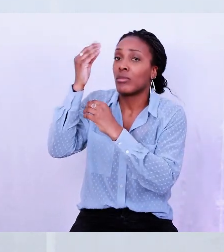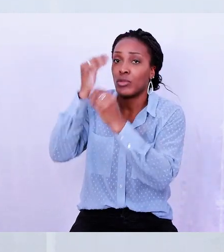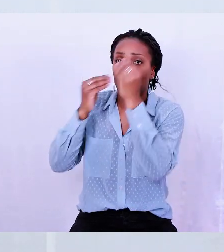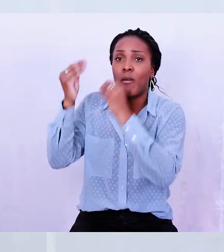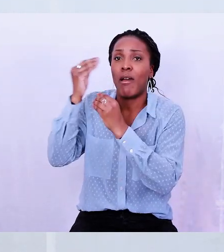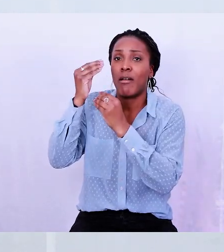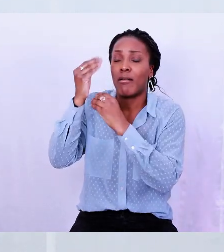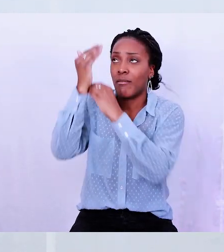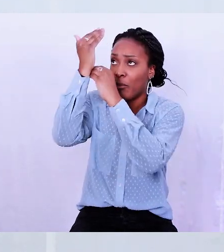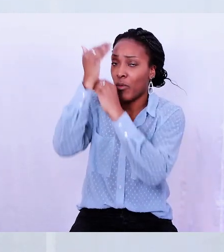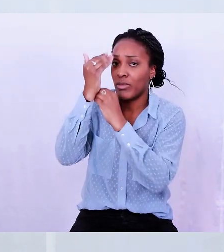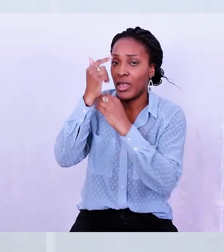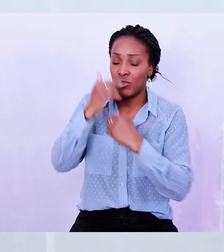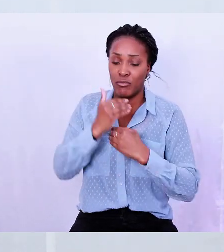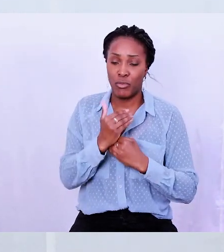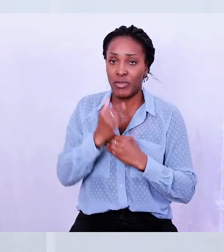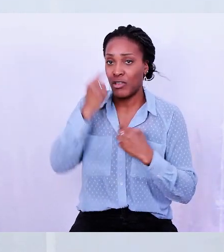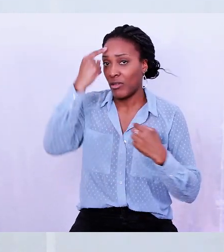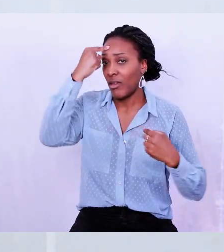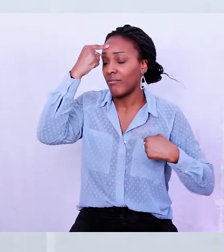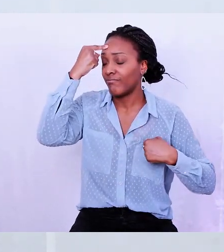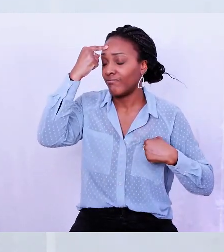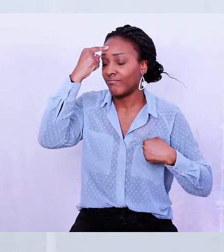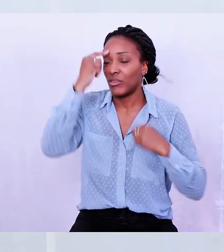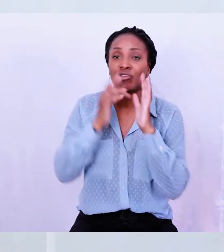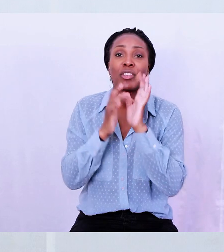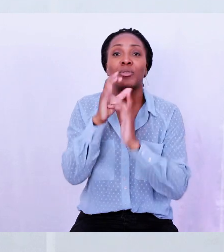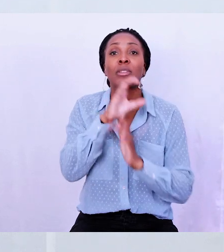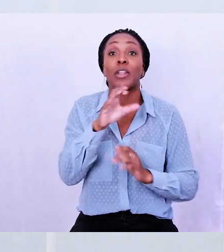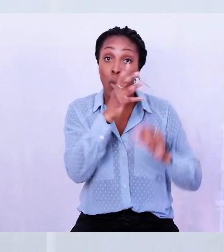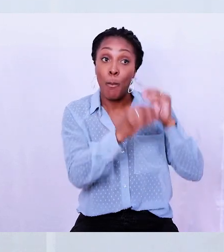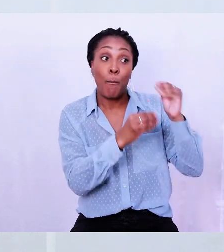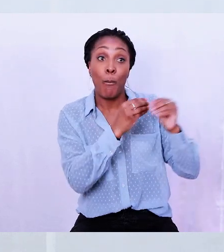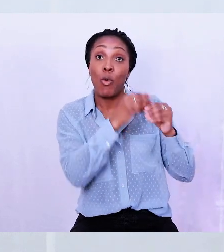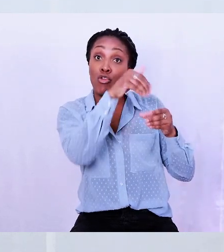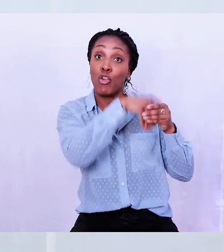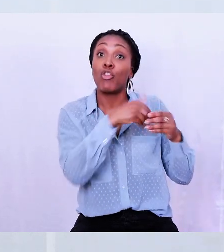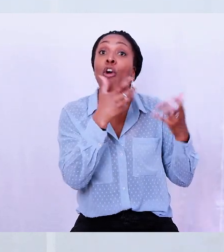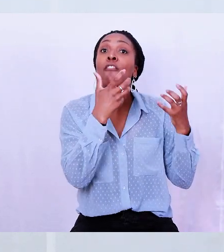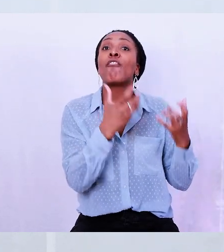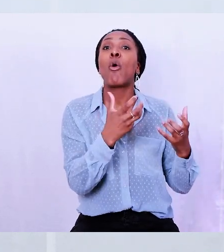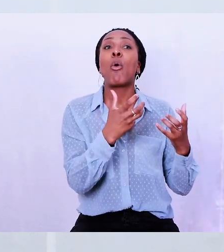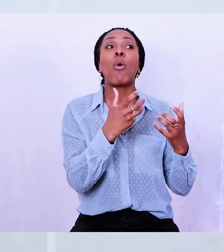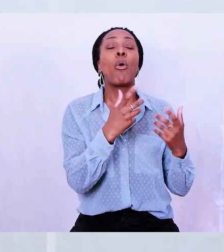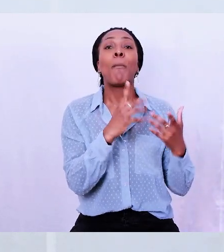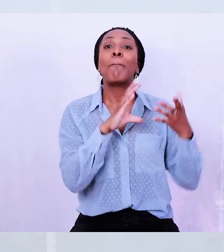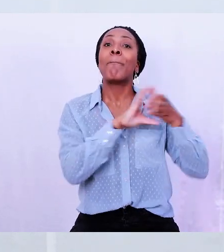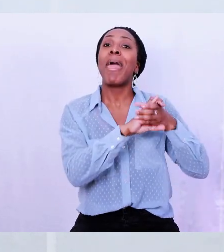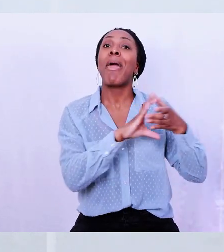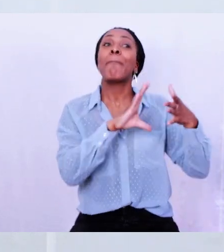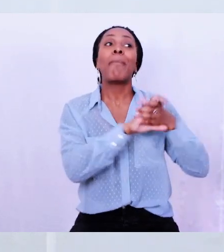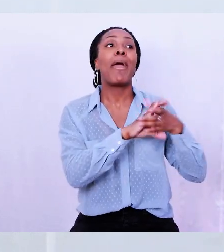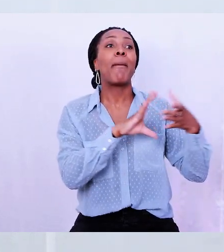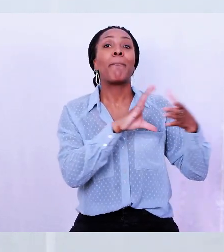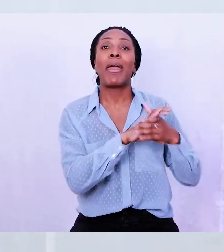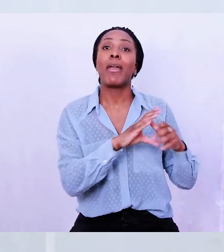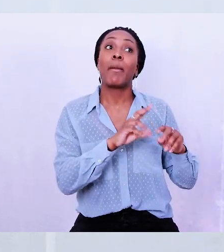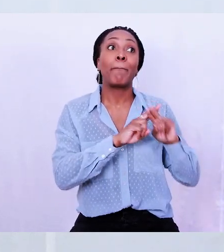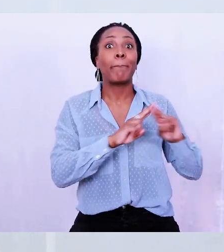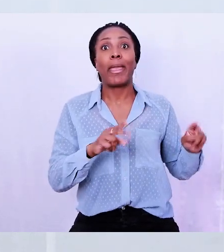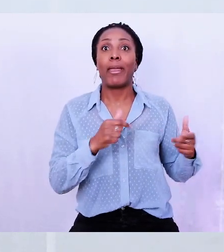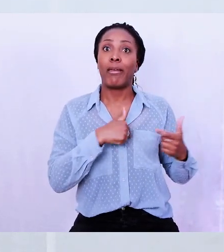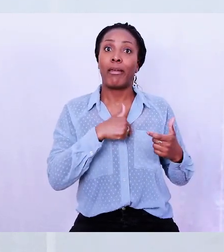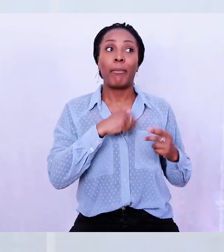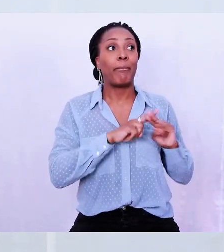en Jésus-Christ. La paix, c'est quelque chose que le monde désire. Tout le monde court après une paix personnelle, intérieure,